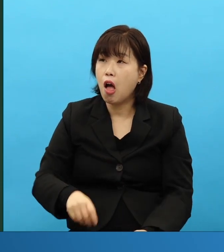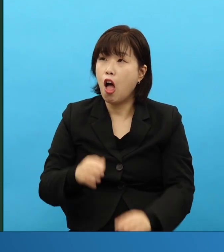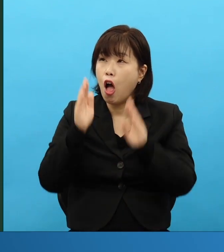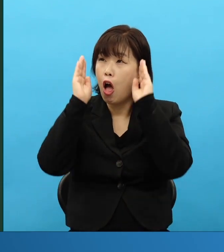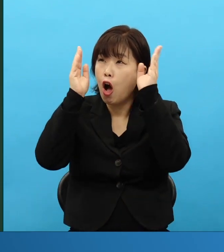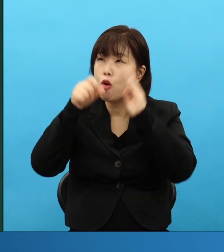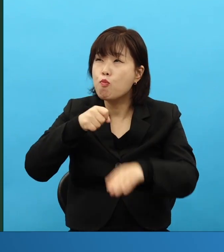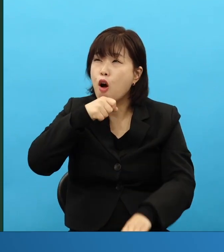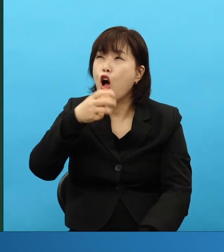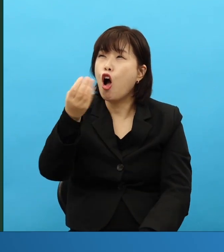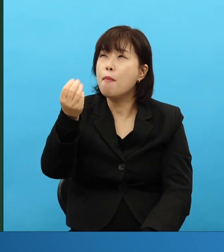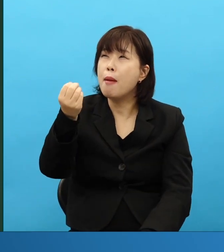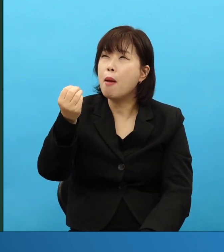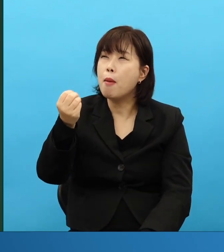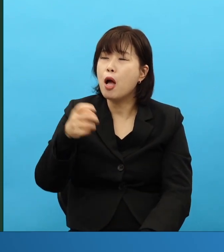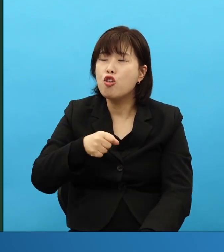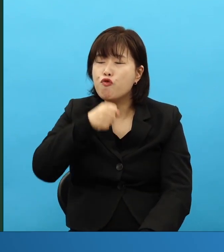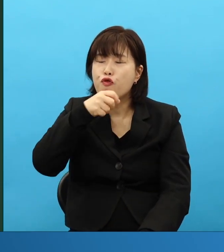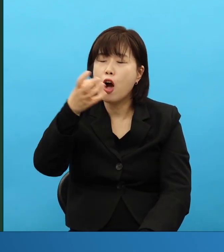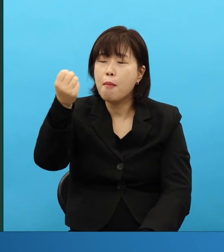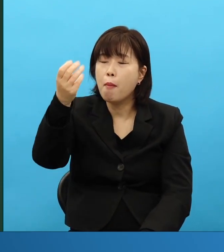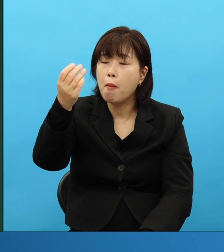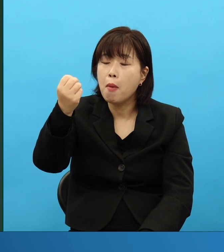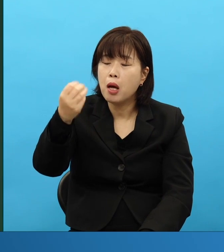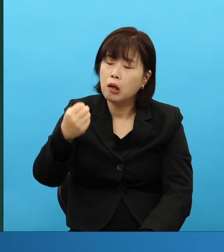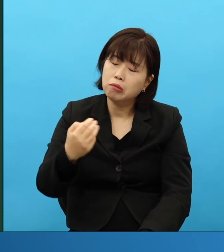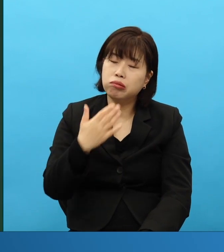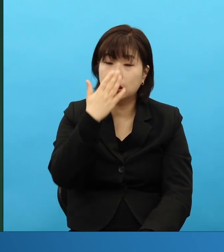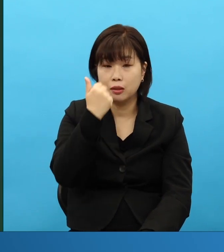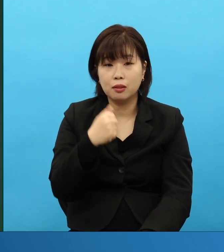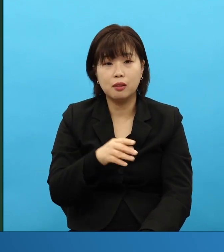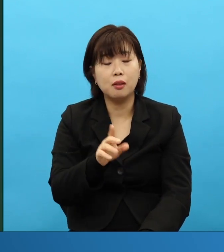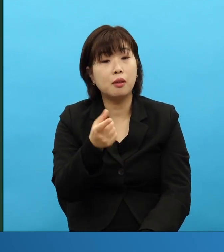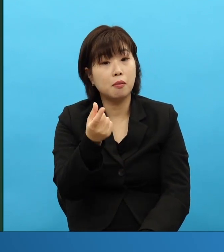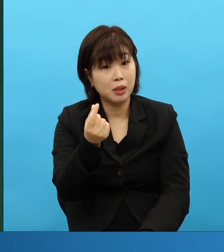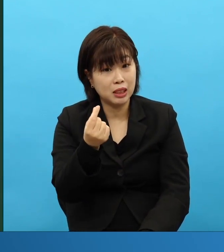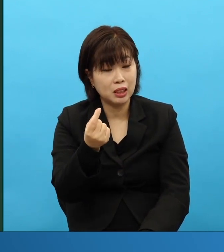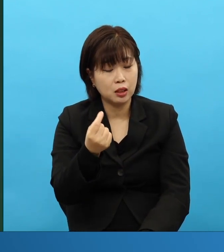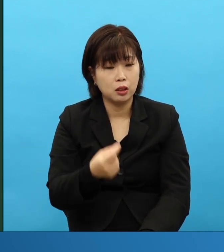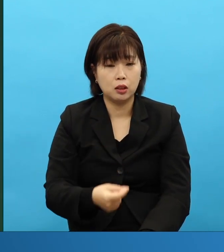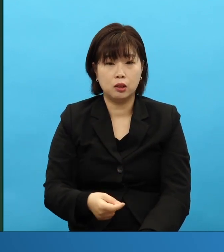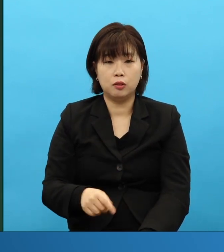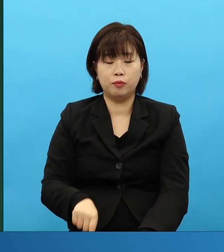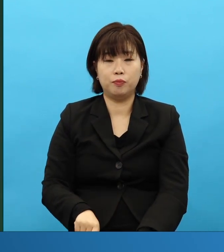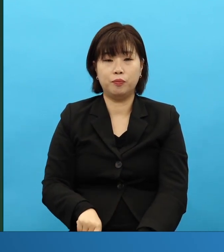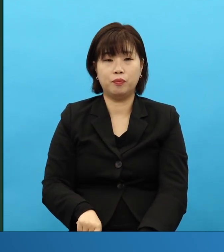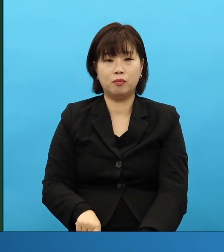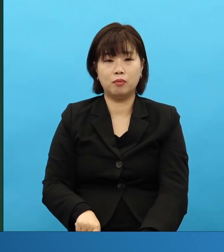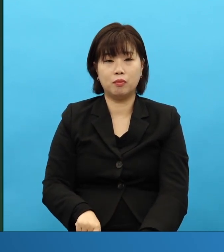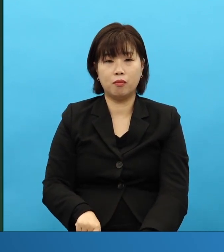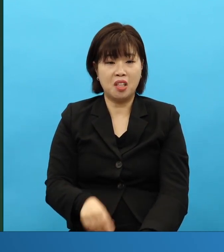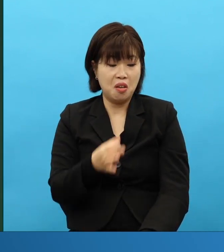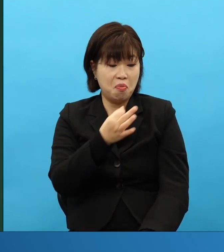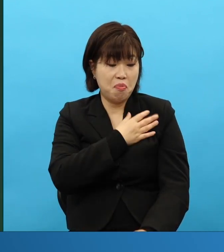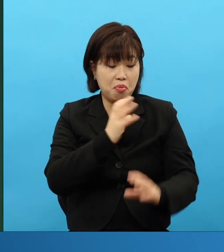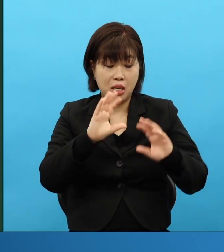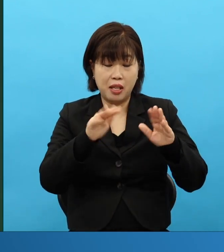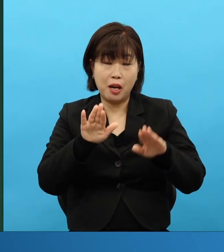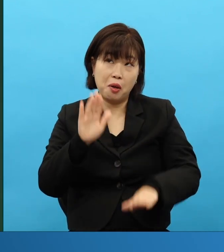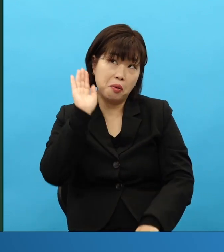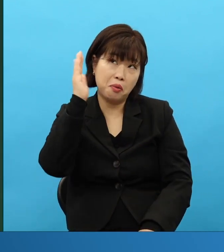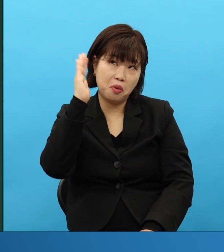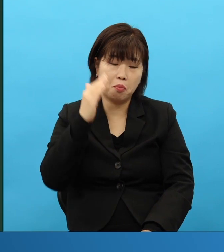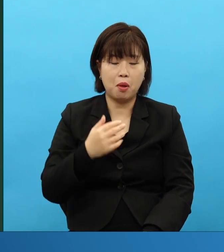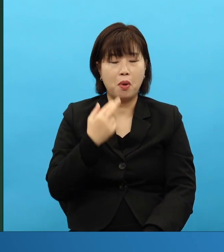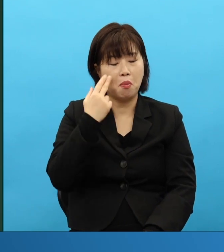school, your grades, is that everything? 예, 선진국은 벌써 그건 달라졌잖아요. That already that's changed in 그 developed 선진국이 nations. 하나만 잘하면 합격, And in developed nations, you do one thing